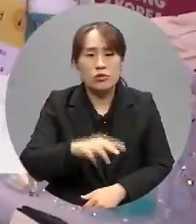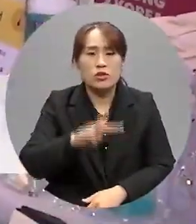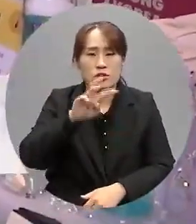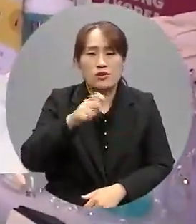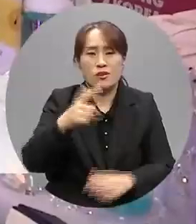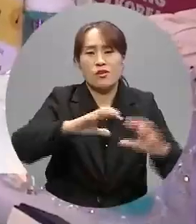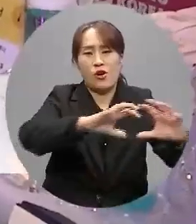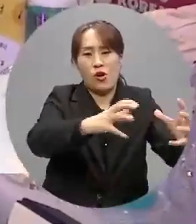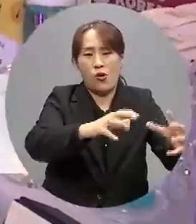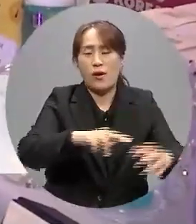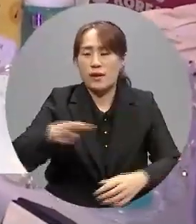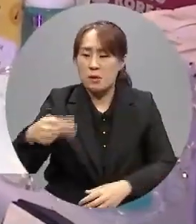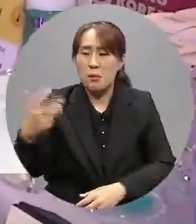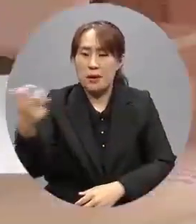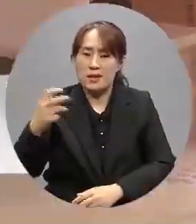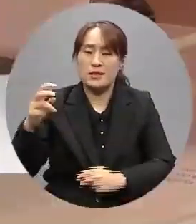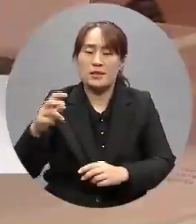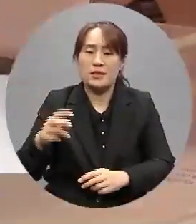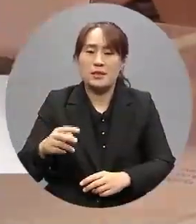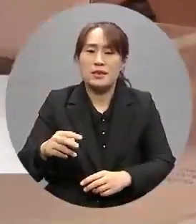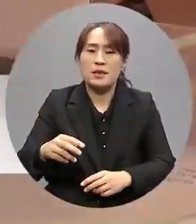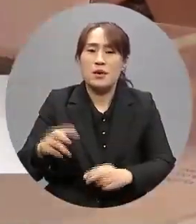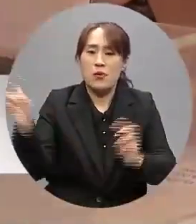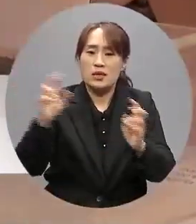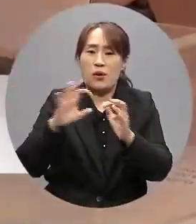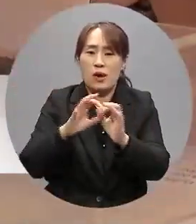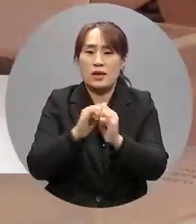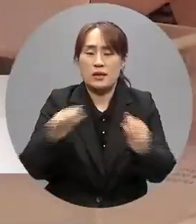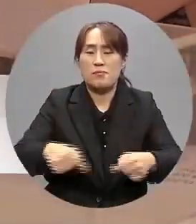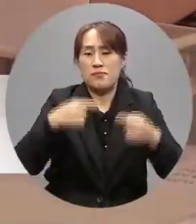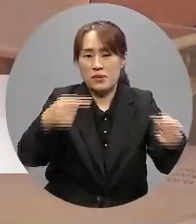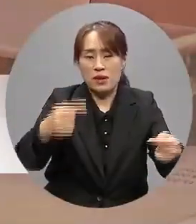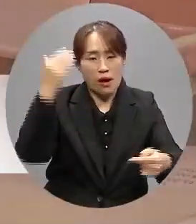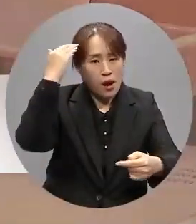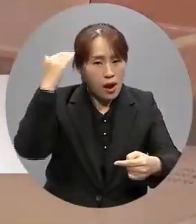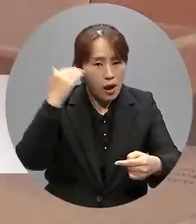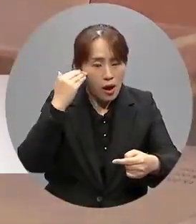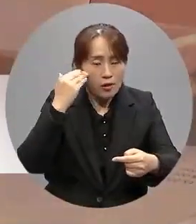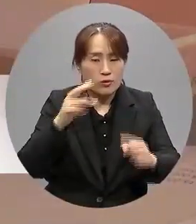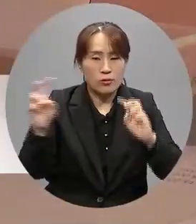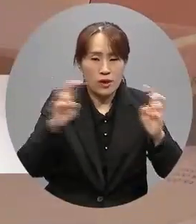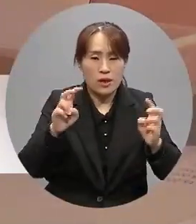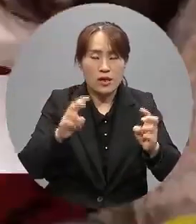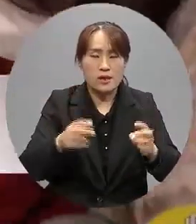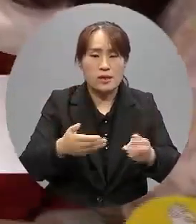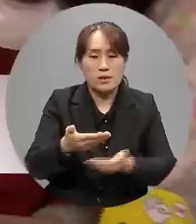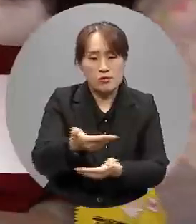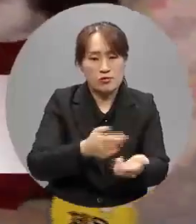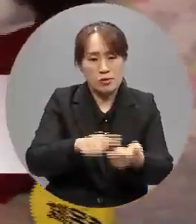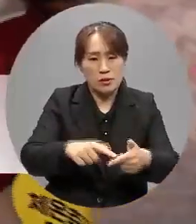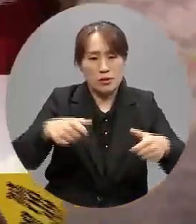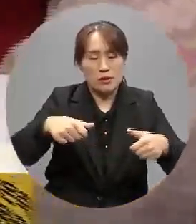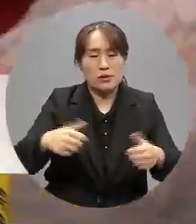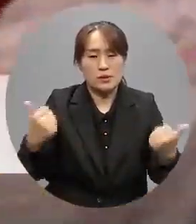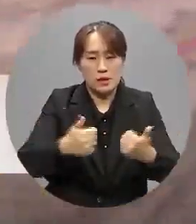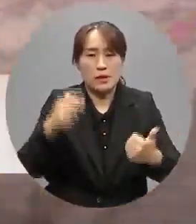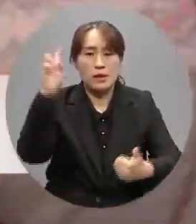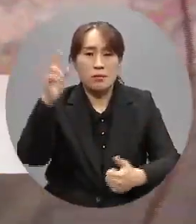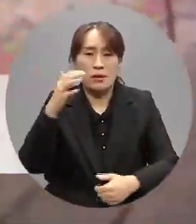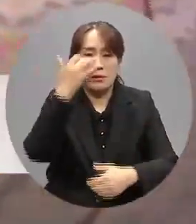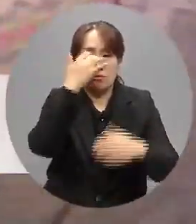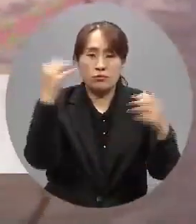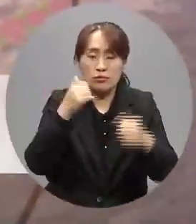36개국 280여 명의 바이어가 참석해 국내 기업들과 수출 상담을 진행합니다